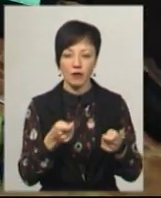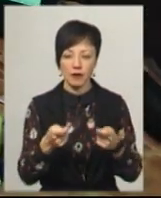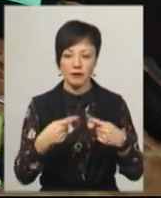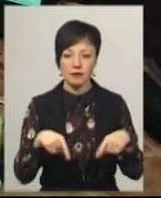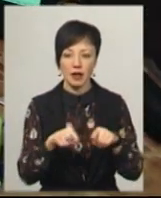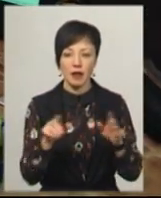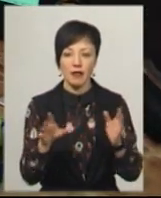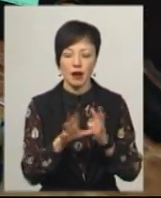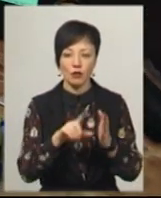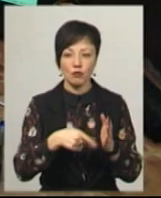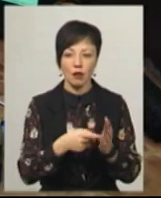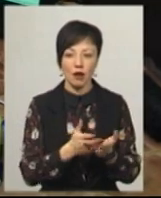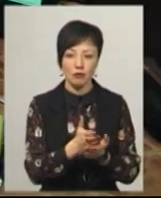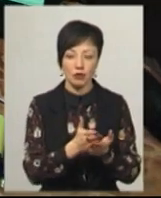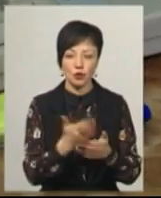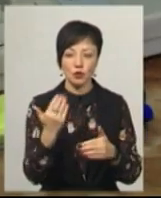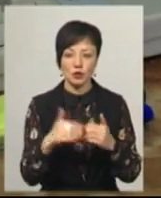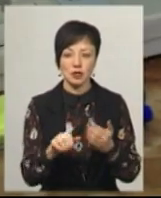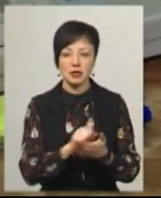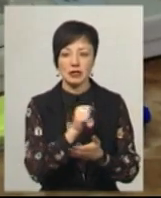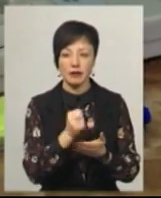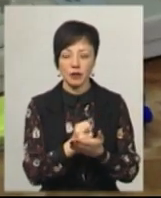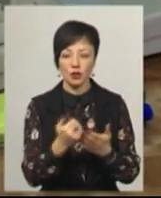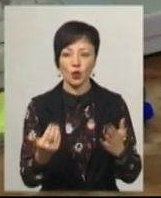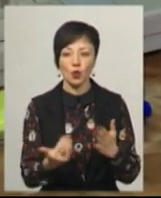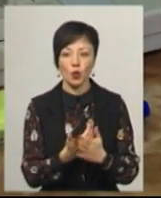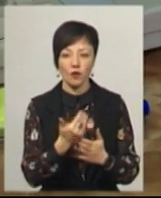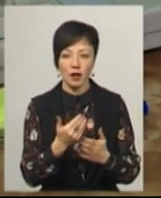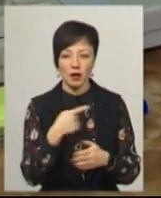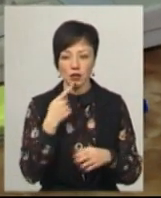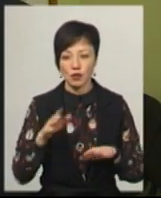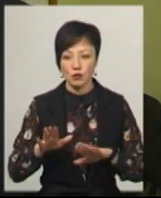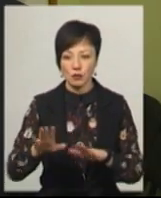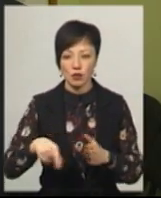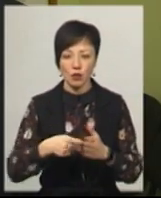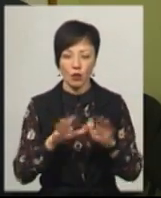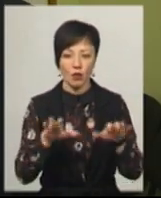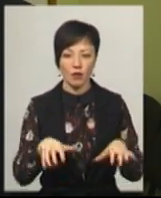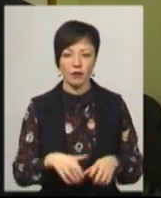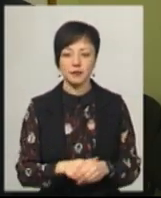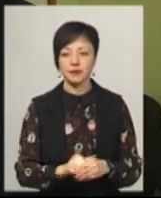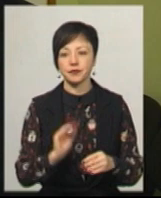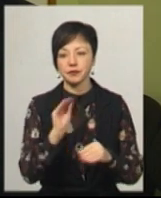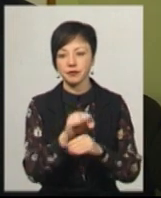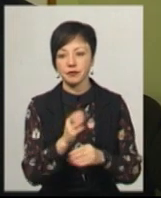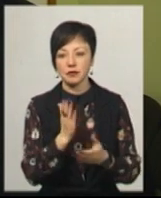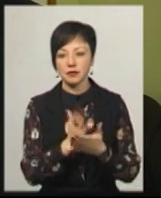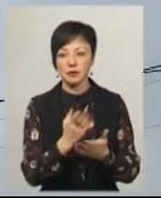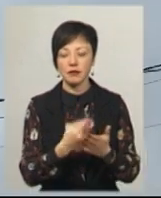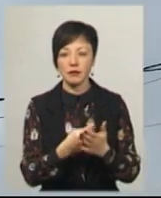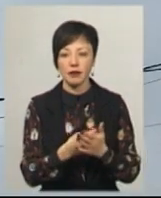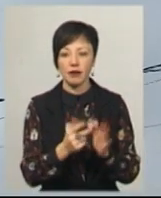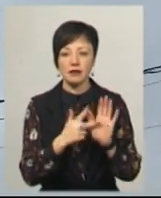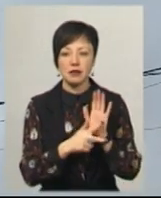сферах енергетики та комунальних послуг, уже затверджено новий, каже заступник міського голови Анатолій Нестерук. Додає, існуючий тариф лише